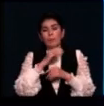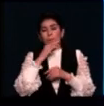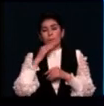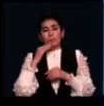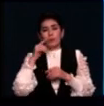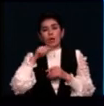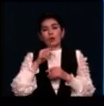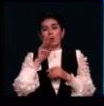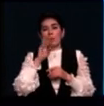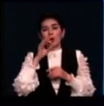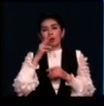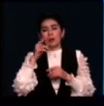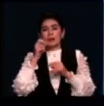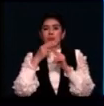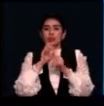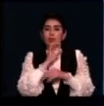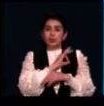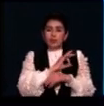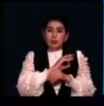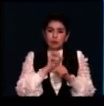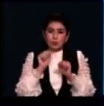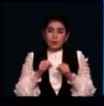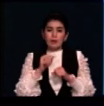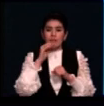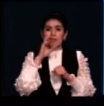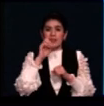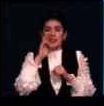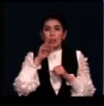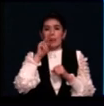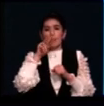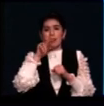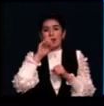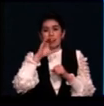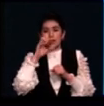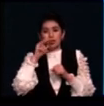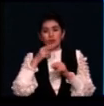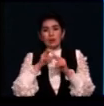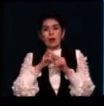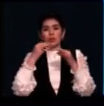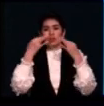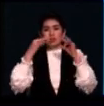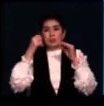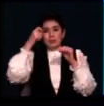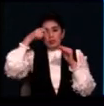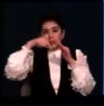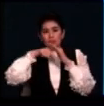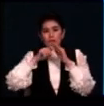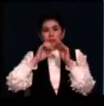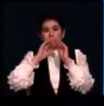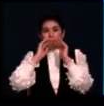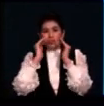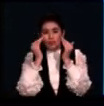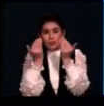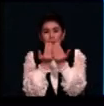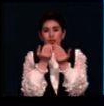moddalar sifatida ishlatiladi. Fenoplastlar tayyorlanadi ulardan. Avtomashinalarning ichki